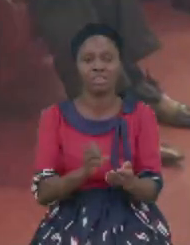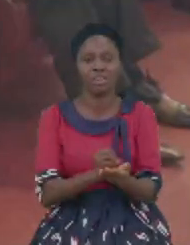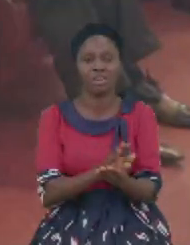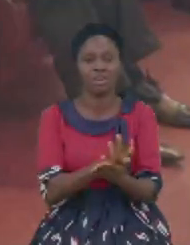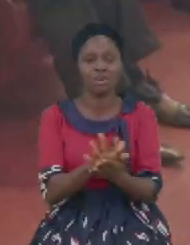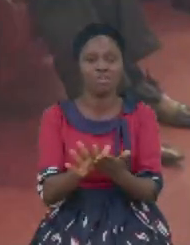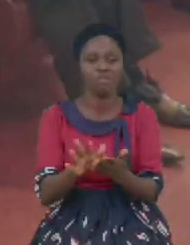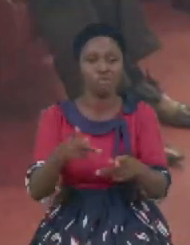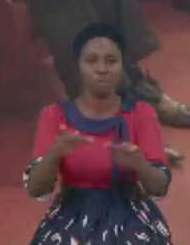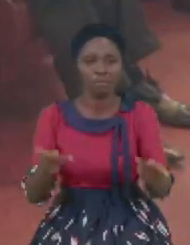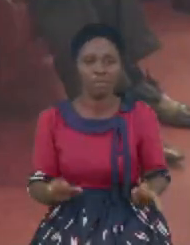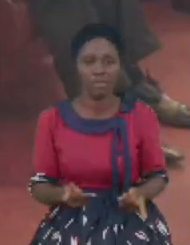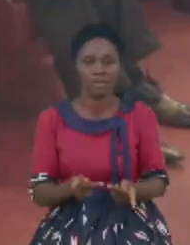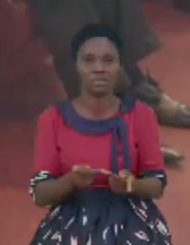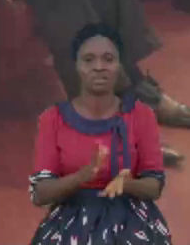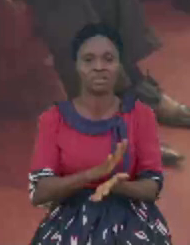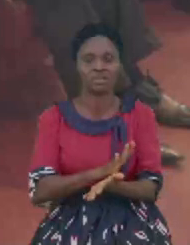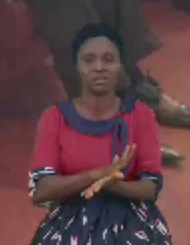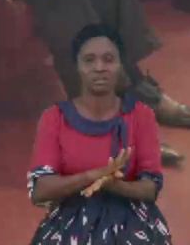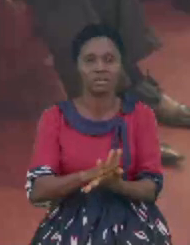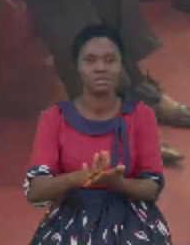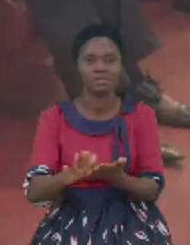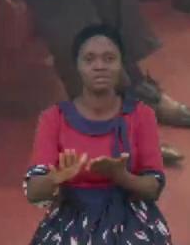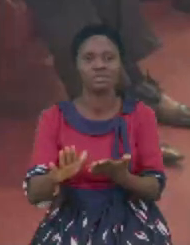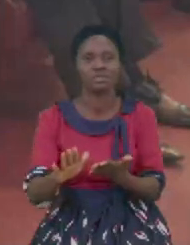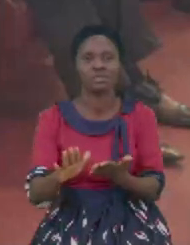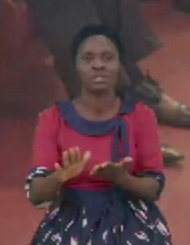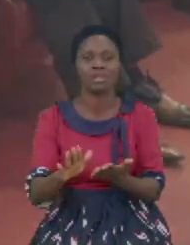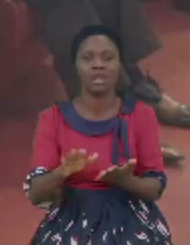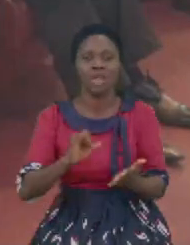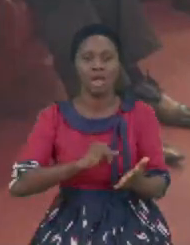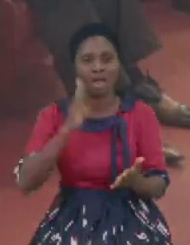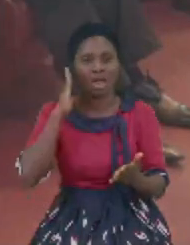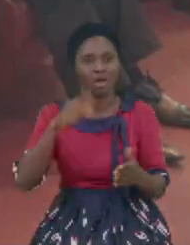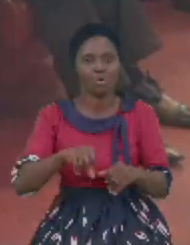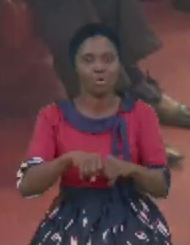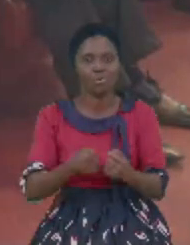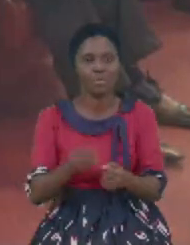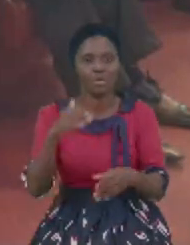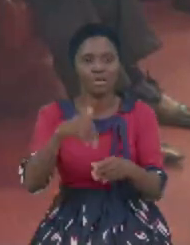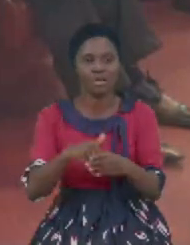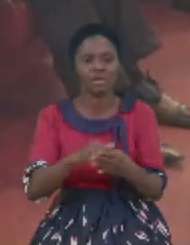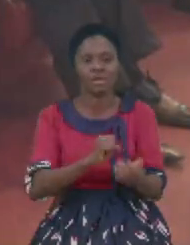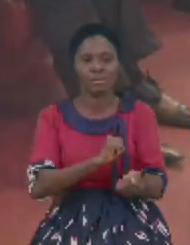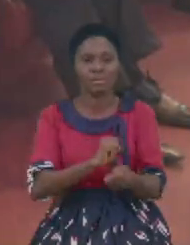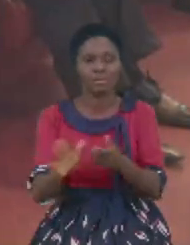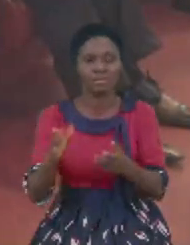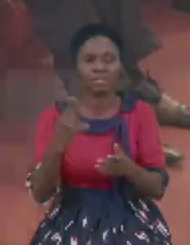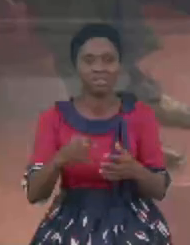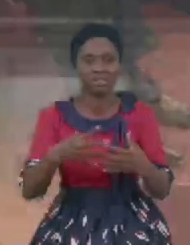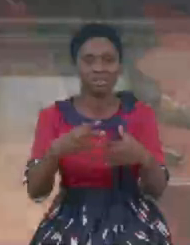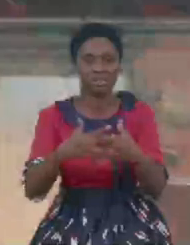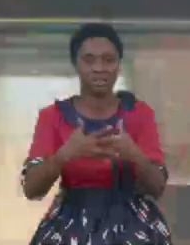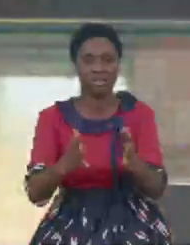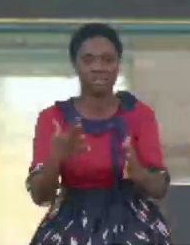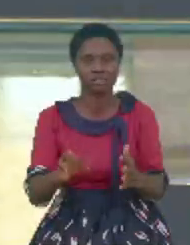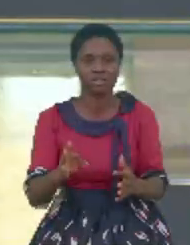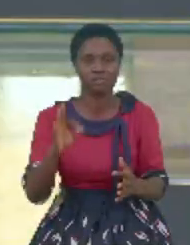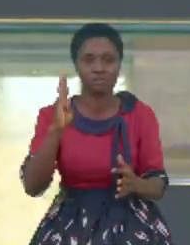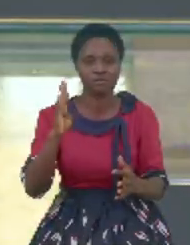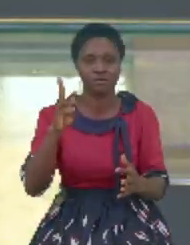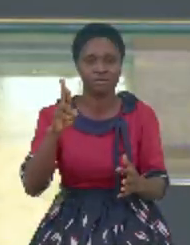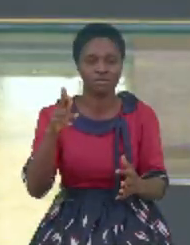J'aplanirai les chemins montueux, je romprai les portes d'airain, les empêchements